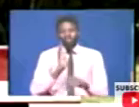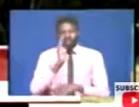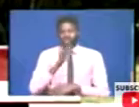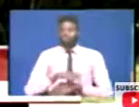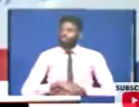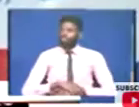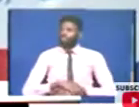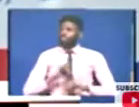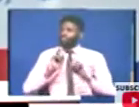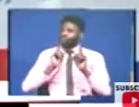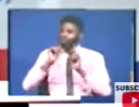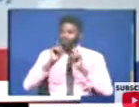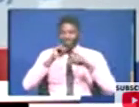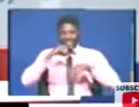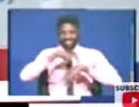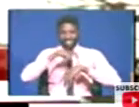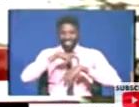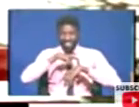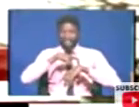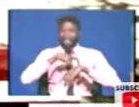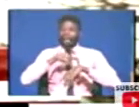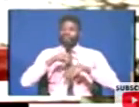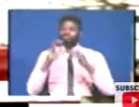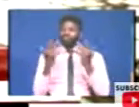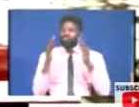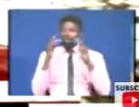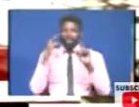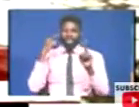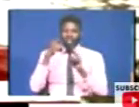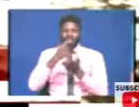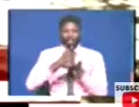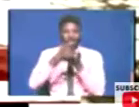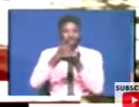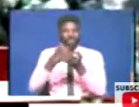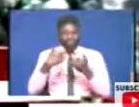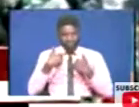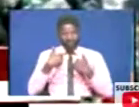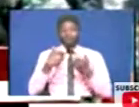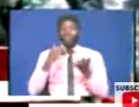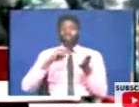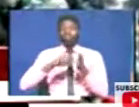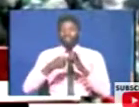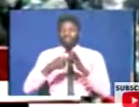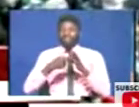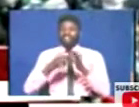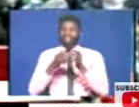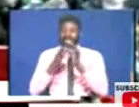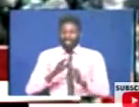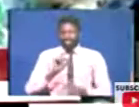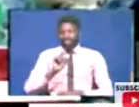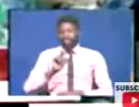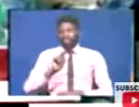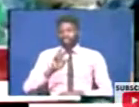Akiongea wakati wa hafla ya kutoa msaada huo, msimamizi wa miradi Steve Trot alisema fedha hizo zitapiga jeki juhudi